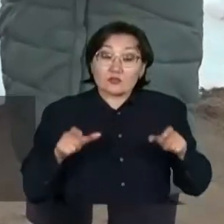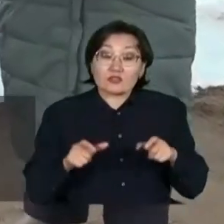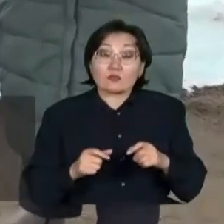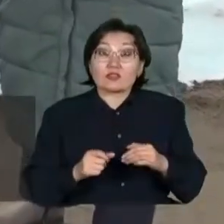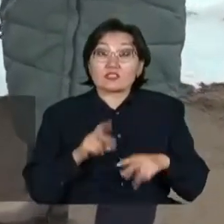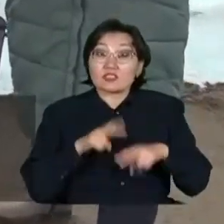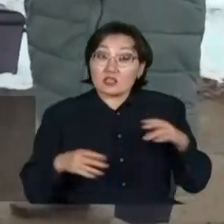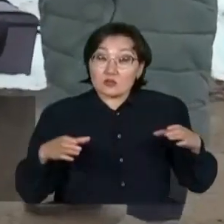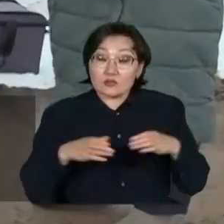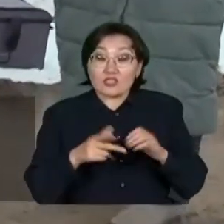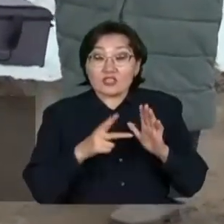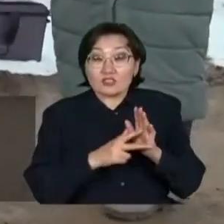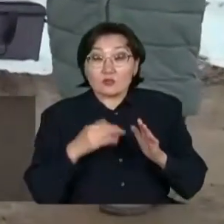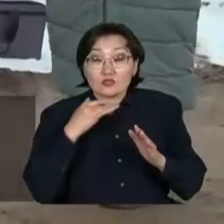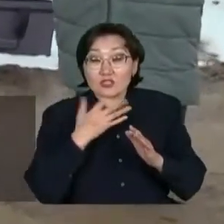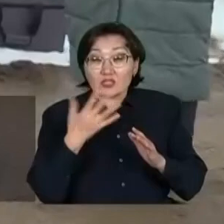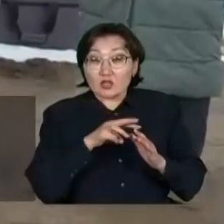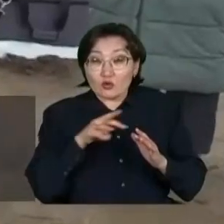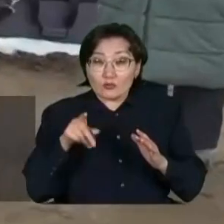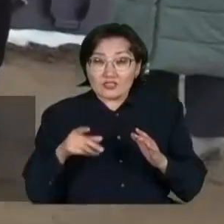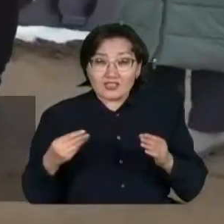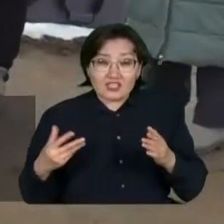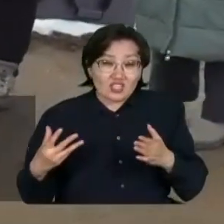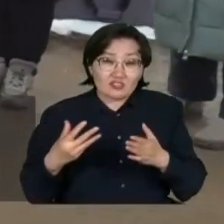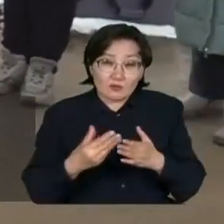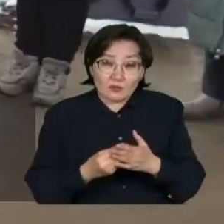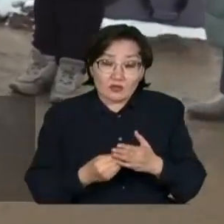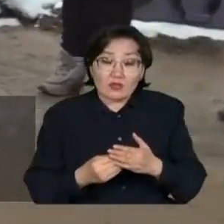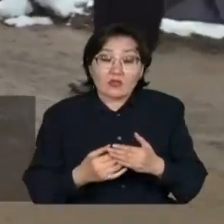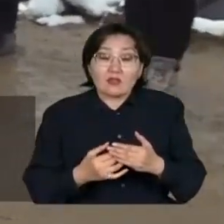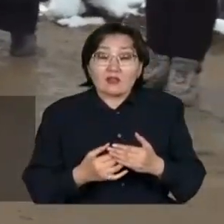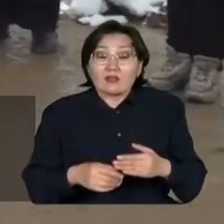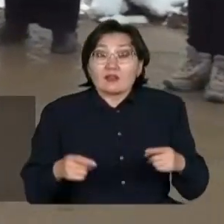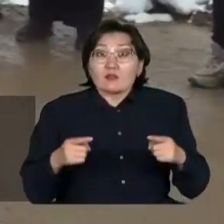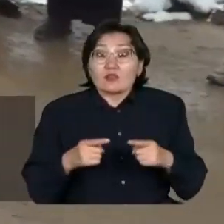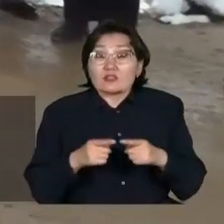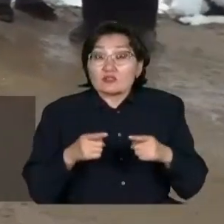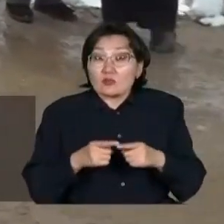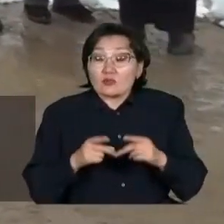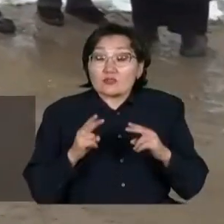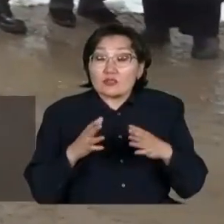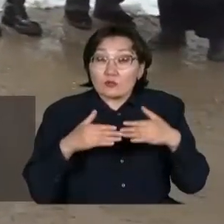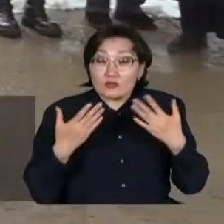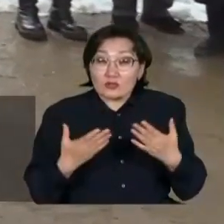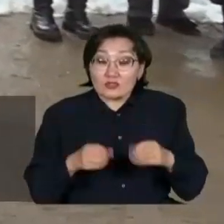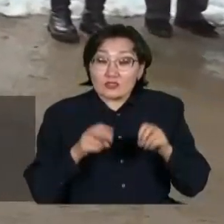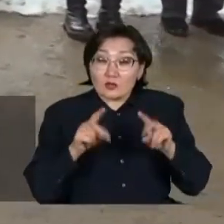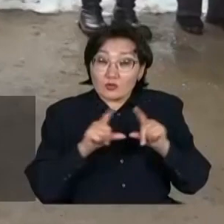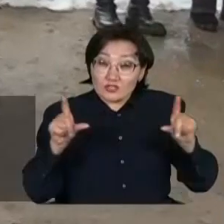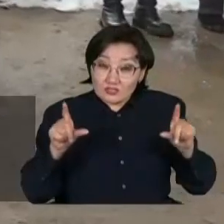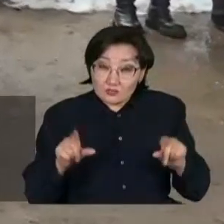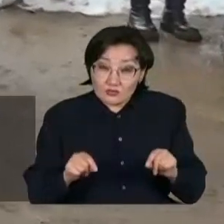мердігер компанияға 8, ең көбі 50 миллионға дейін жинап берген. Жылдап күткен жылы пәтерлері жоқ болған соң, ақыры құзырлы